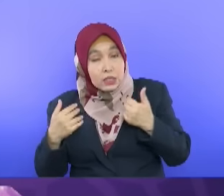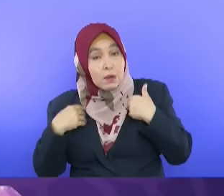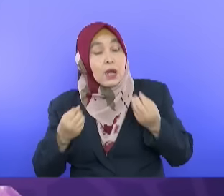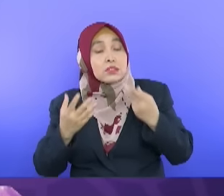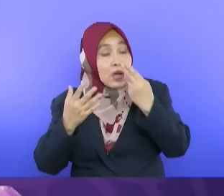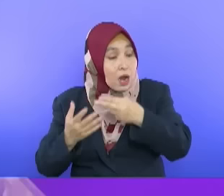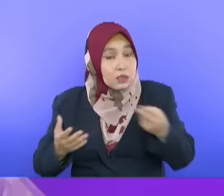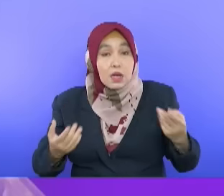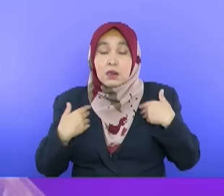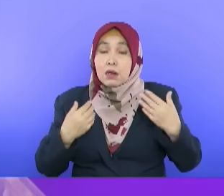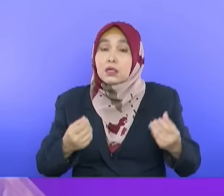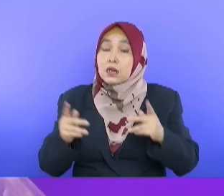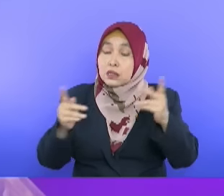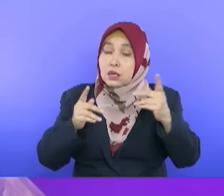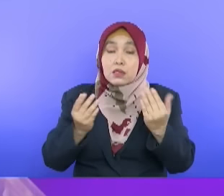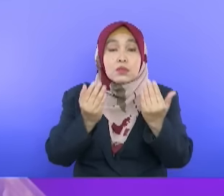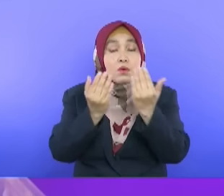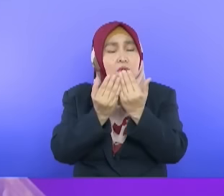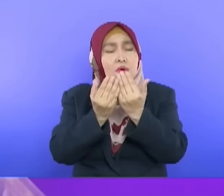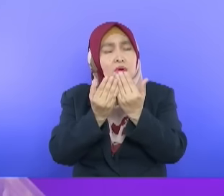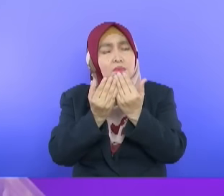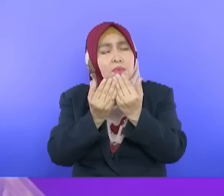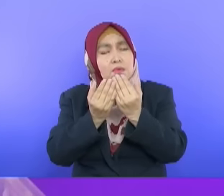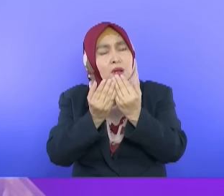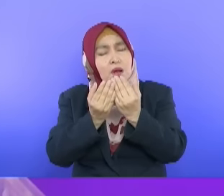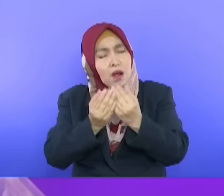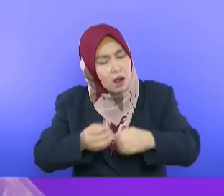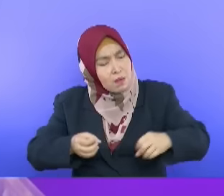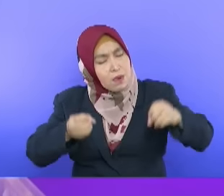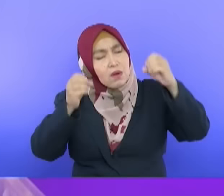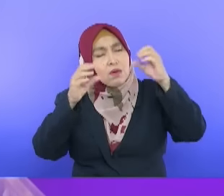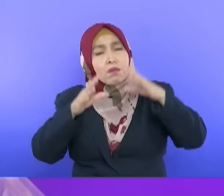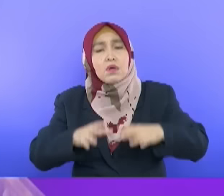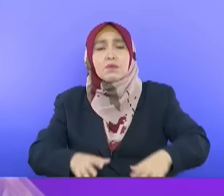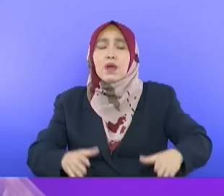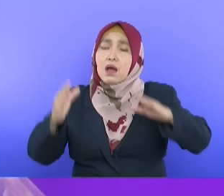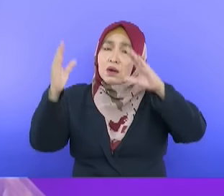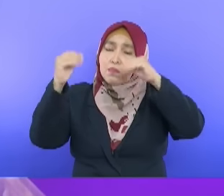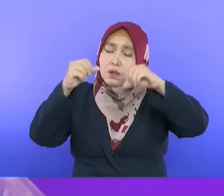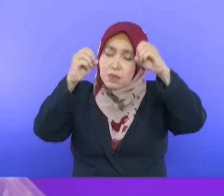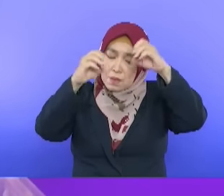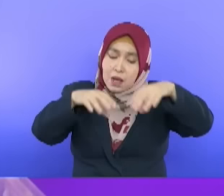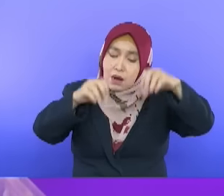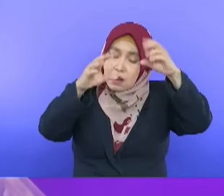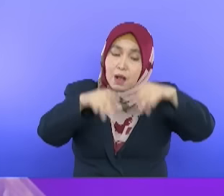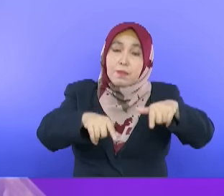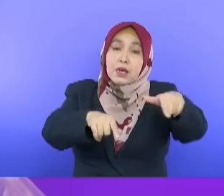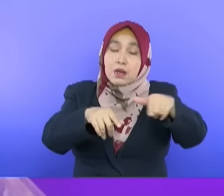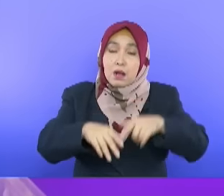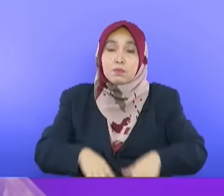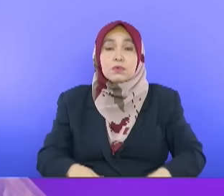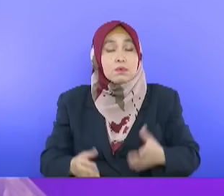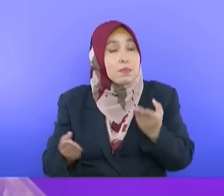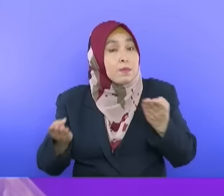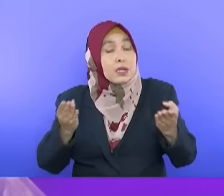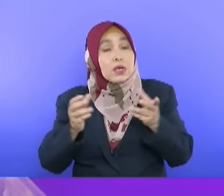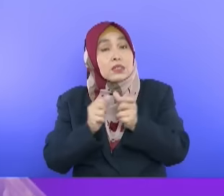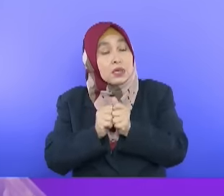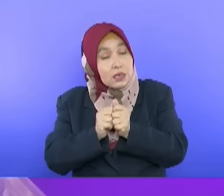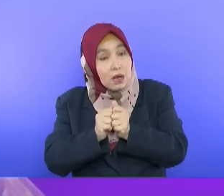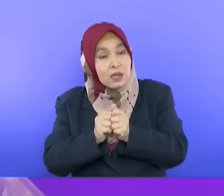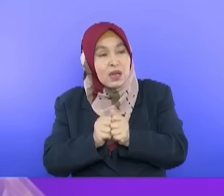ada banyak harta ada begitu contohnya maka Allah berikan Barokah kepada kamu berbanding dengan